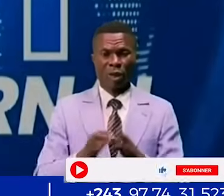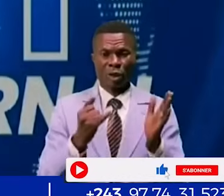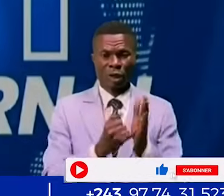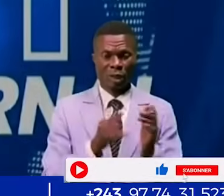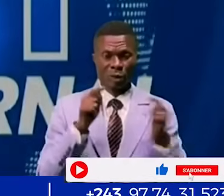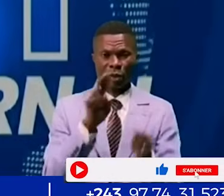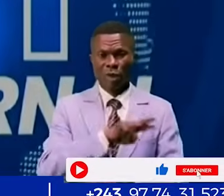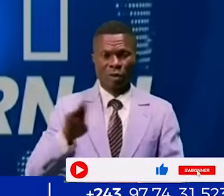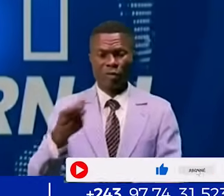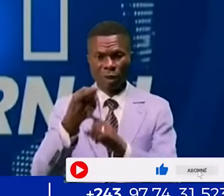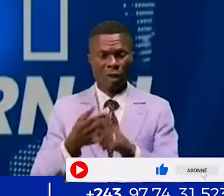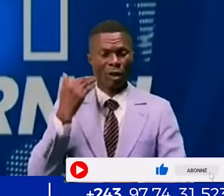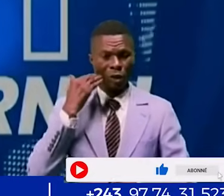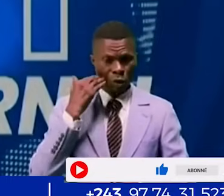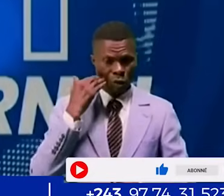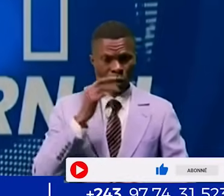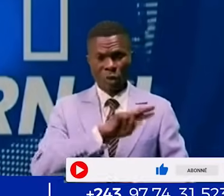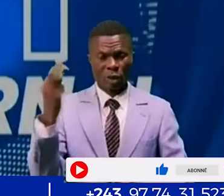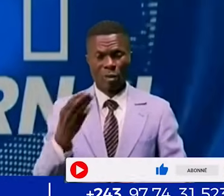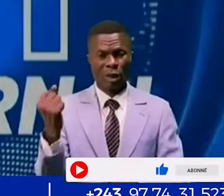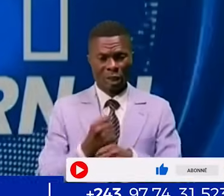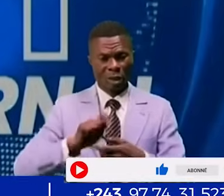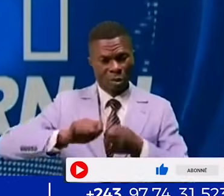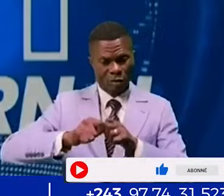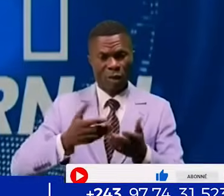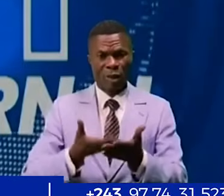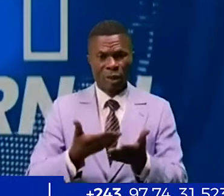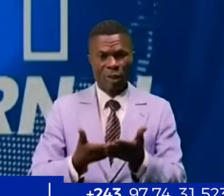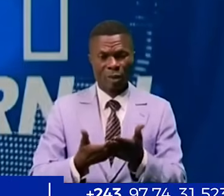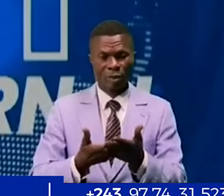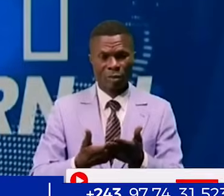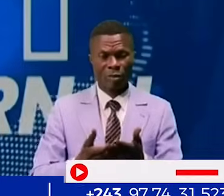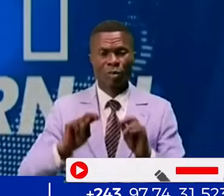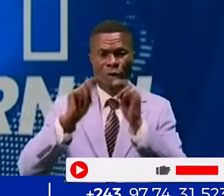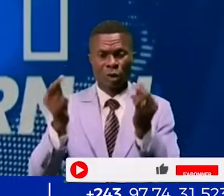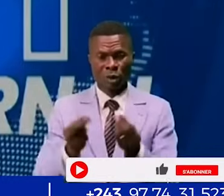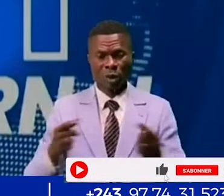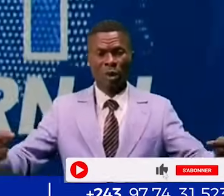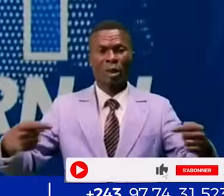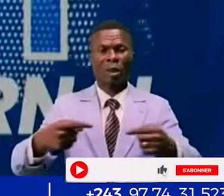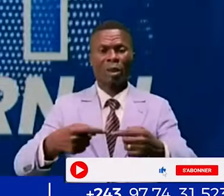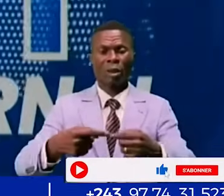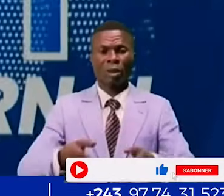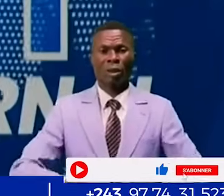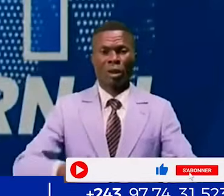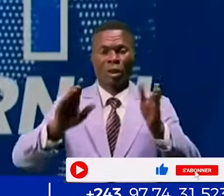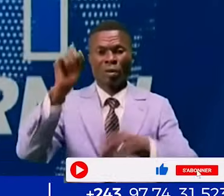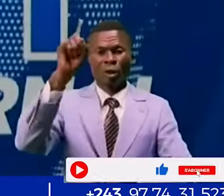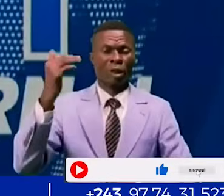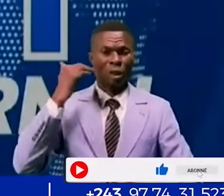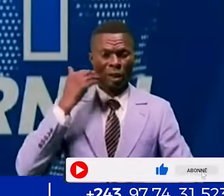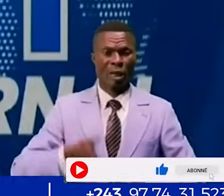au dimanche 23 juin 2024 suite aux travaux de maintenance du réseau au croisement long du boulevard 30 juin